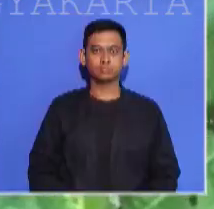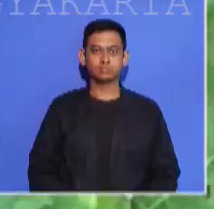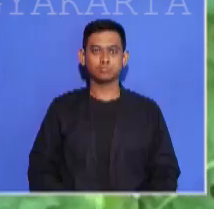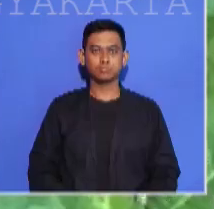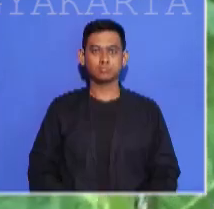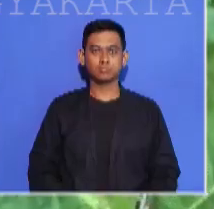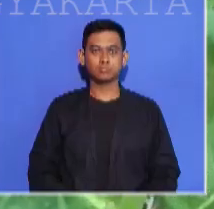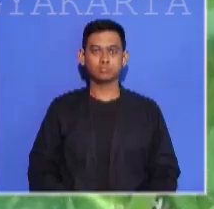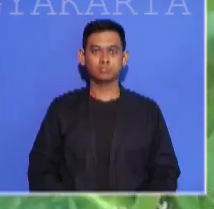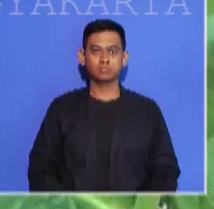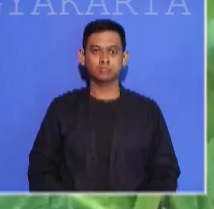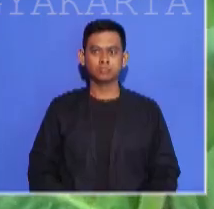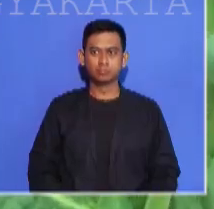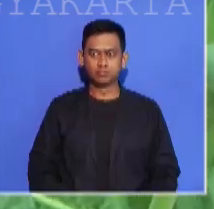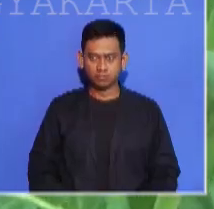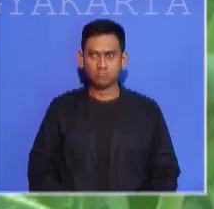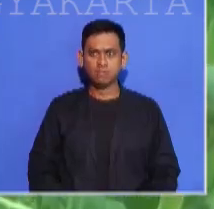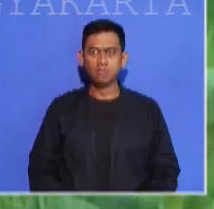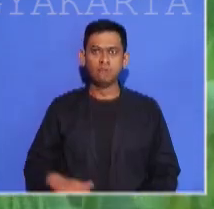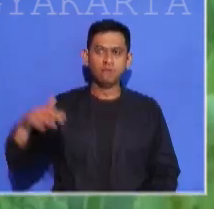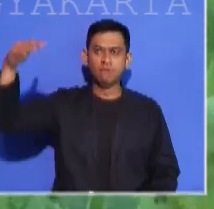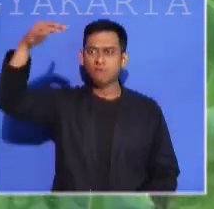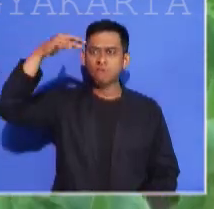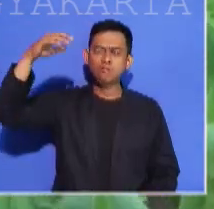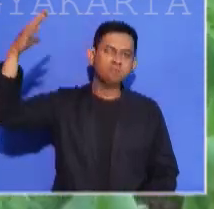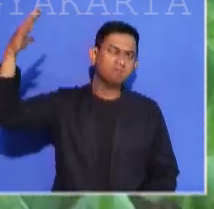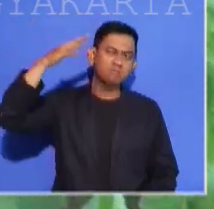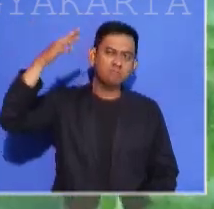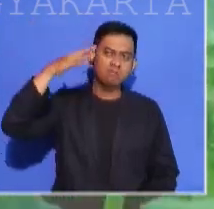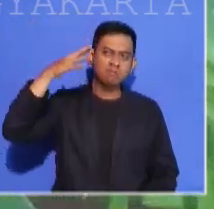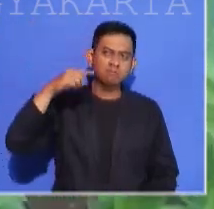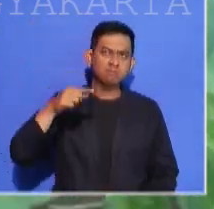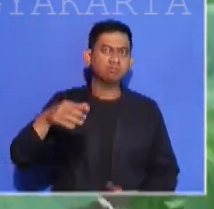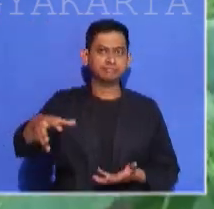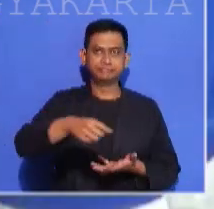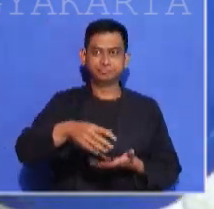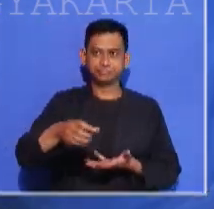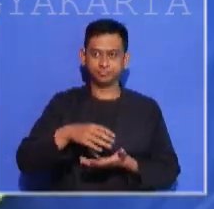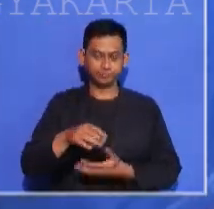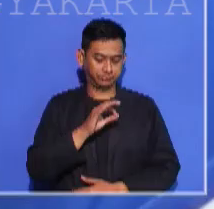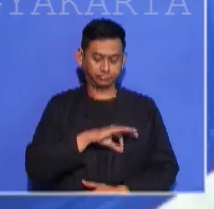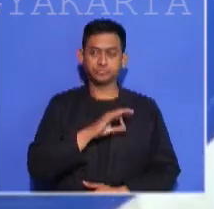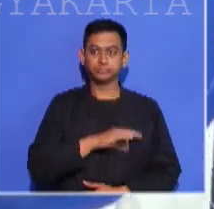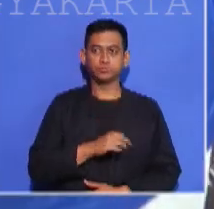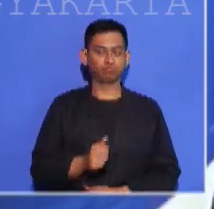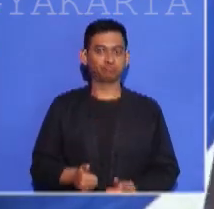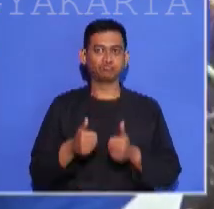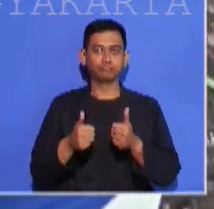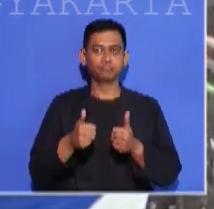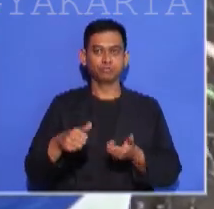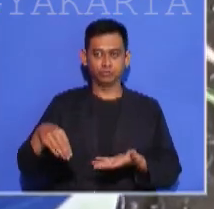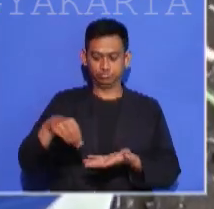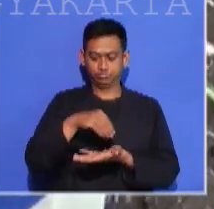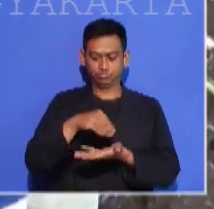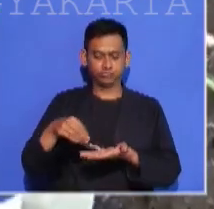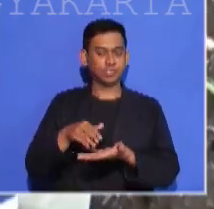inggils ketig ingkang tumun men kanyengaken bebaden menggahing kadang t ingkangten laladan